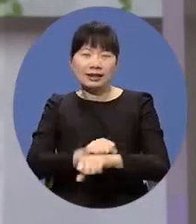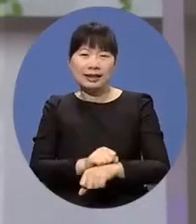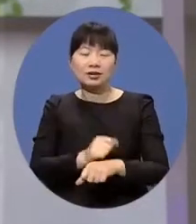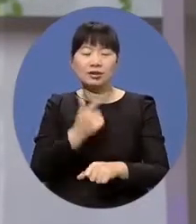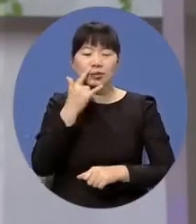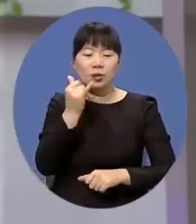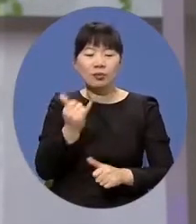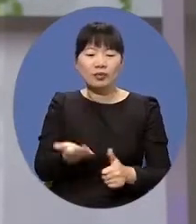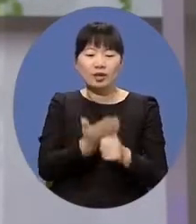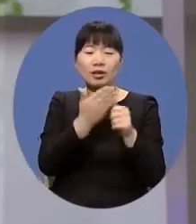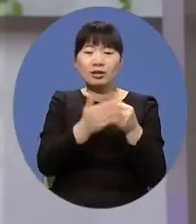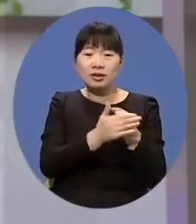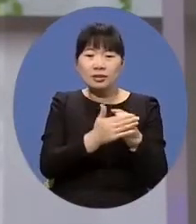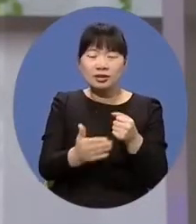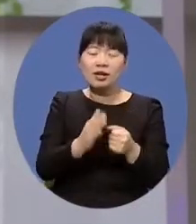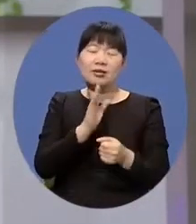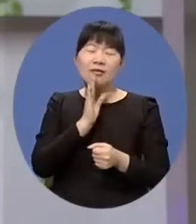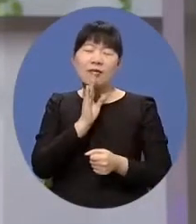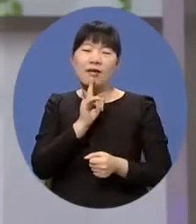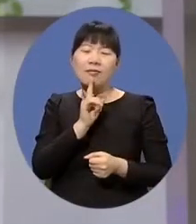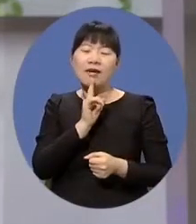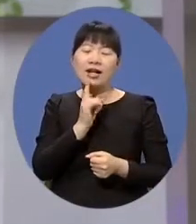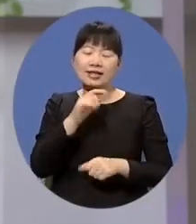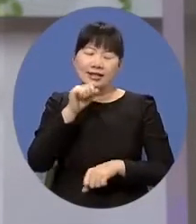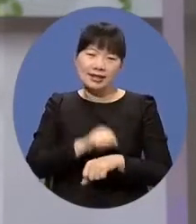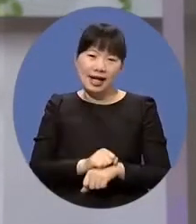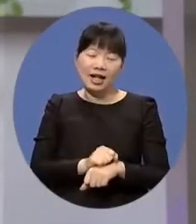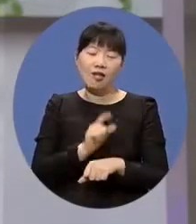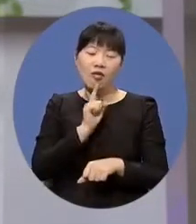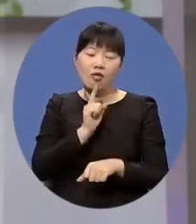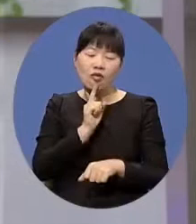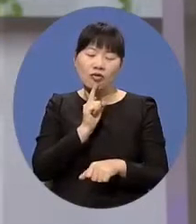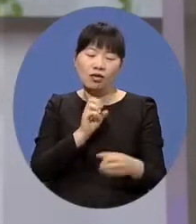부모한테 길러져서 얼마나 얘기를 많이 하겠냐고. 언어적